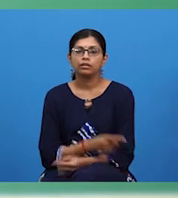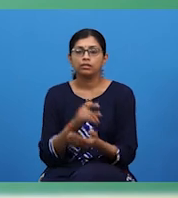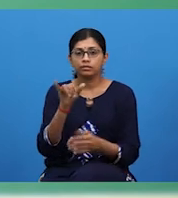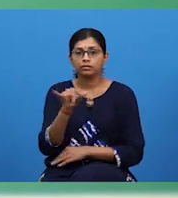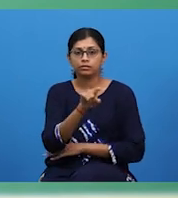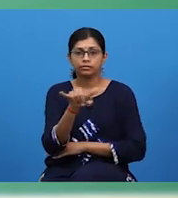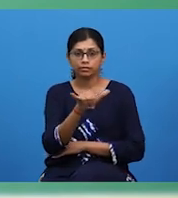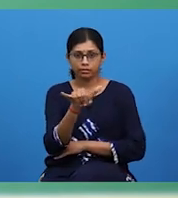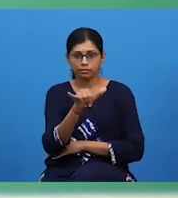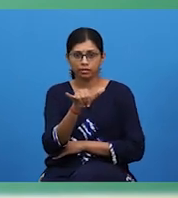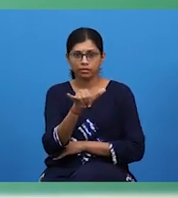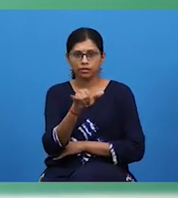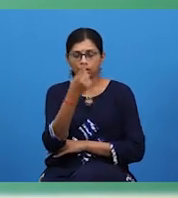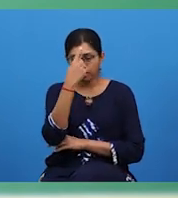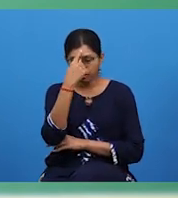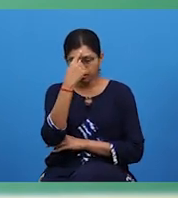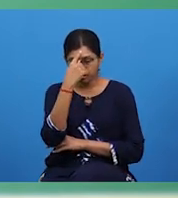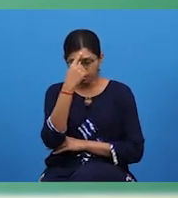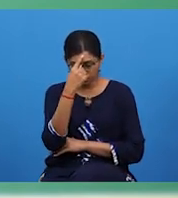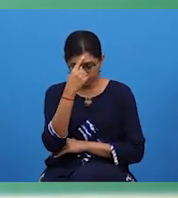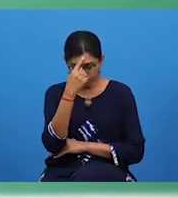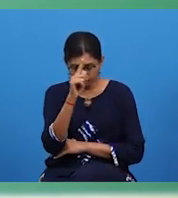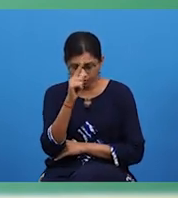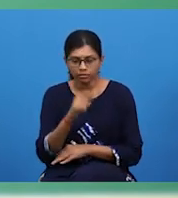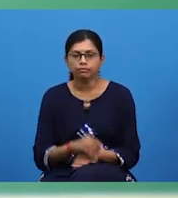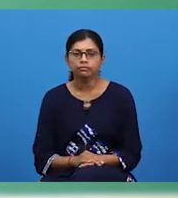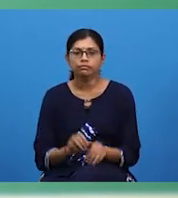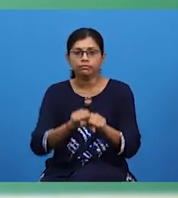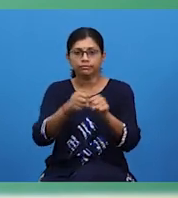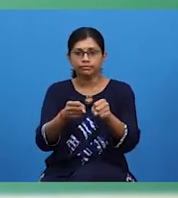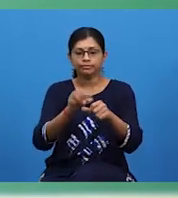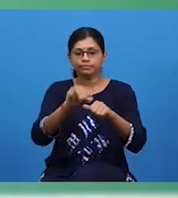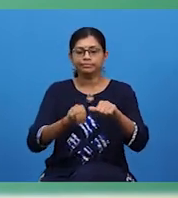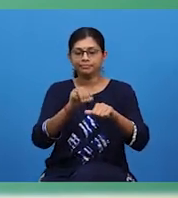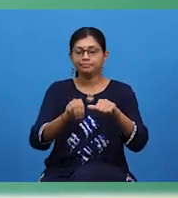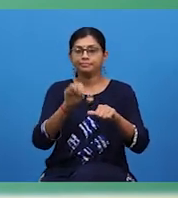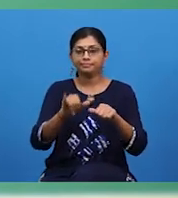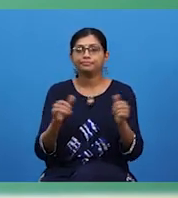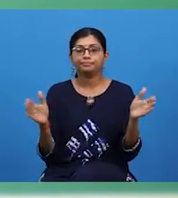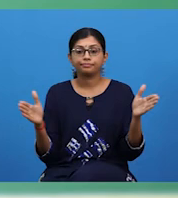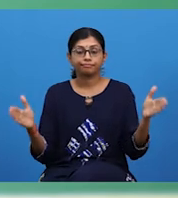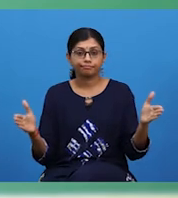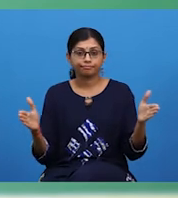makanan kepada molekul-molekul yang kecil. Selain itu, ia juga berlaku dalam saluran pencernaan.